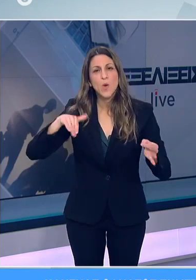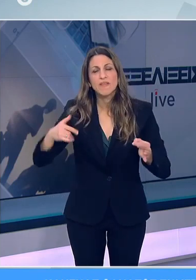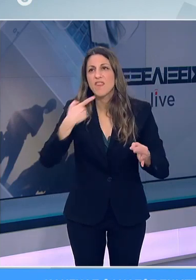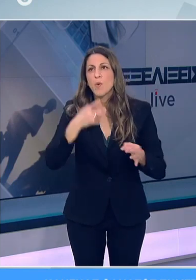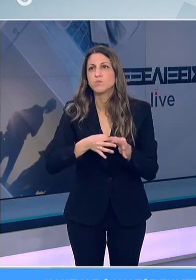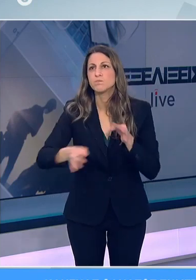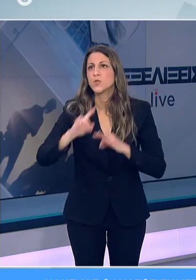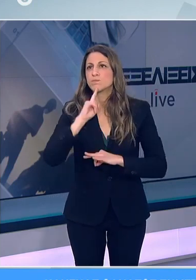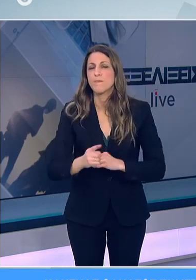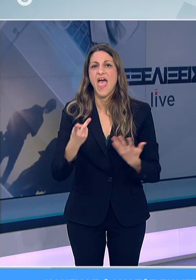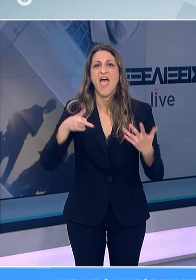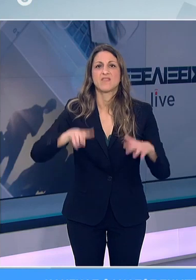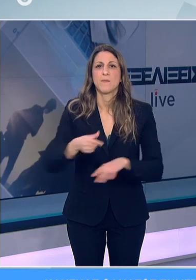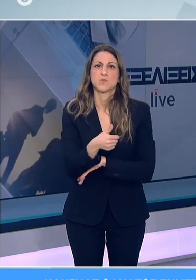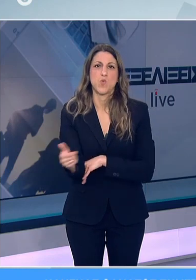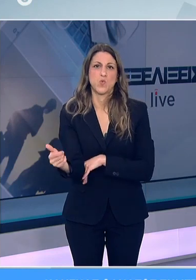αφορά το τρίτο,